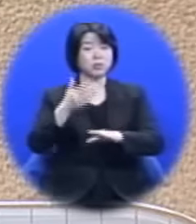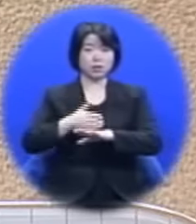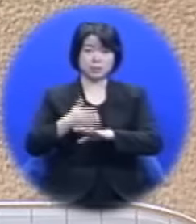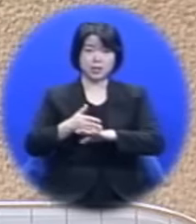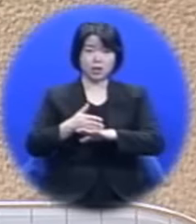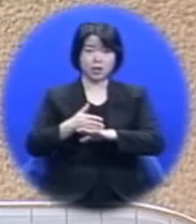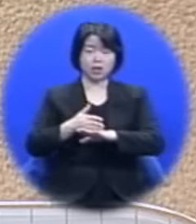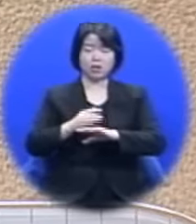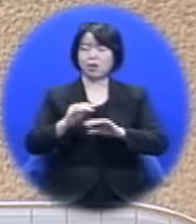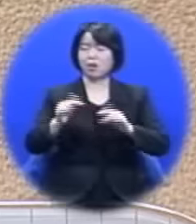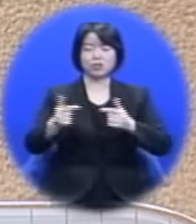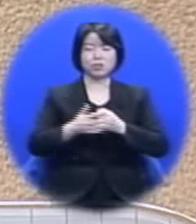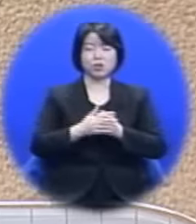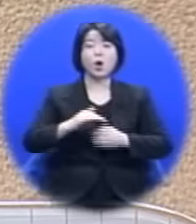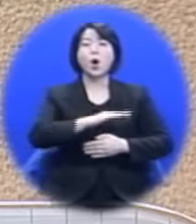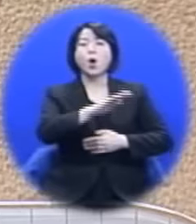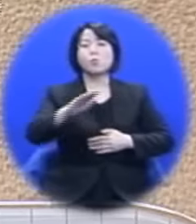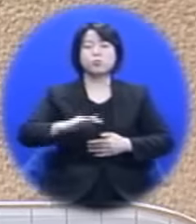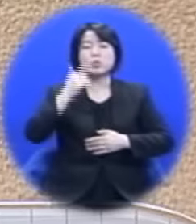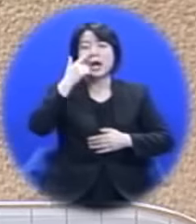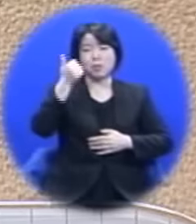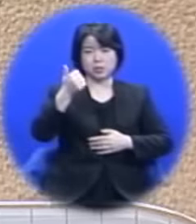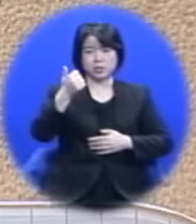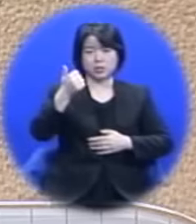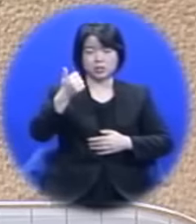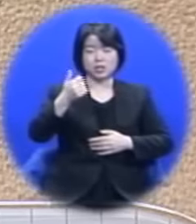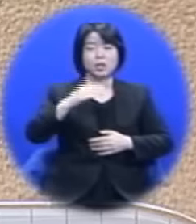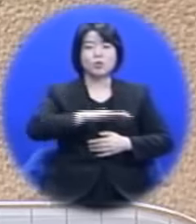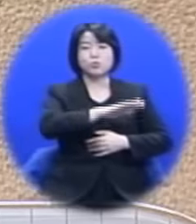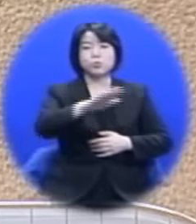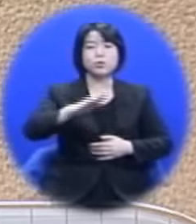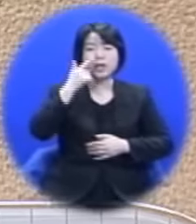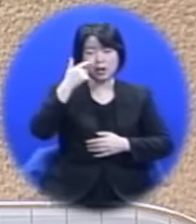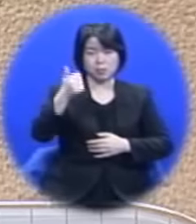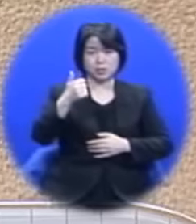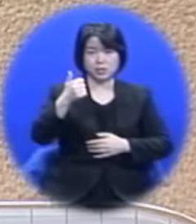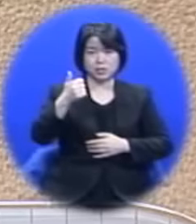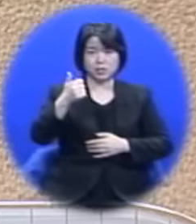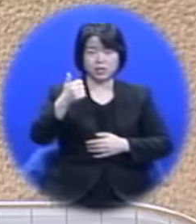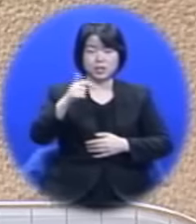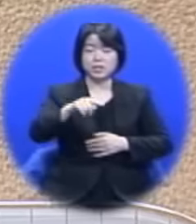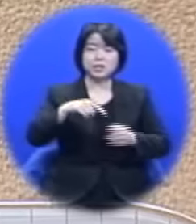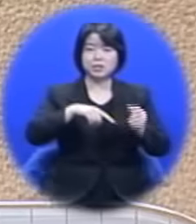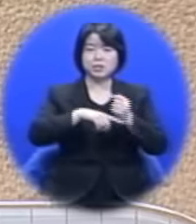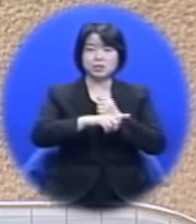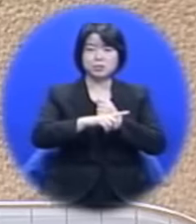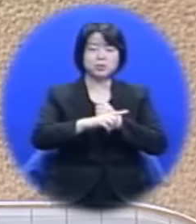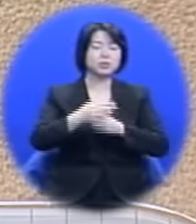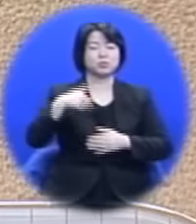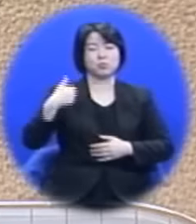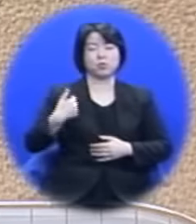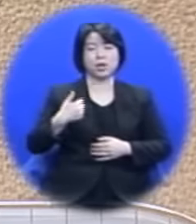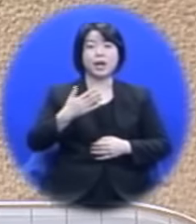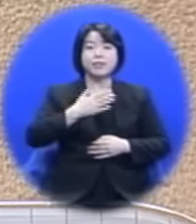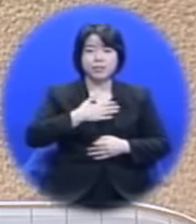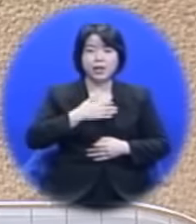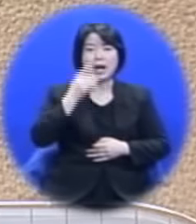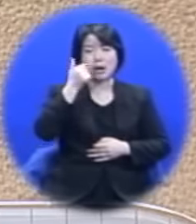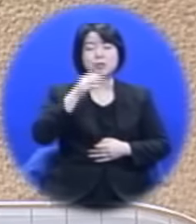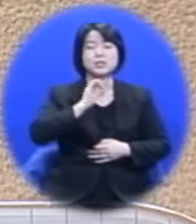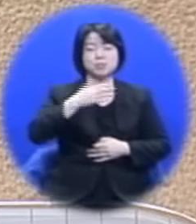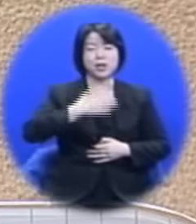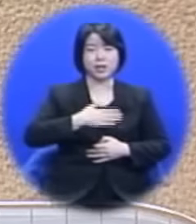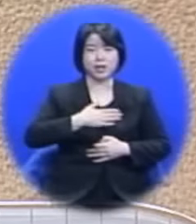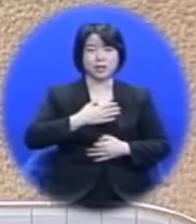우리 하나님 우리 아버지라는이 믿음이 없는 거지요 내 아버지일 뿐이지